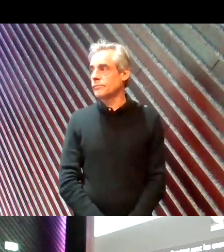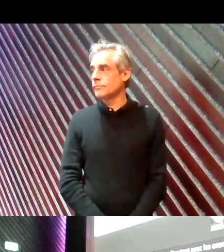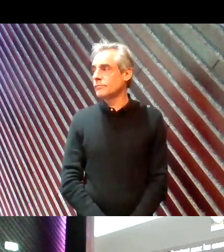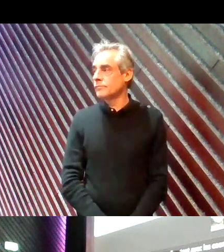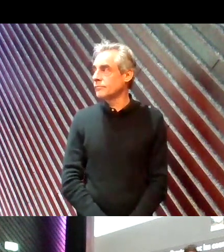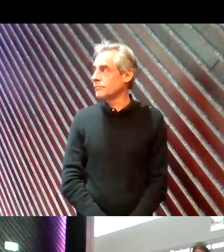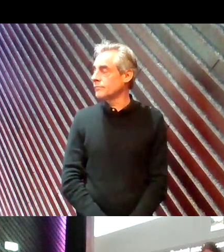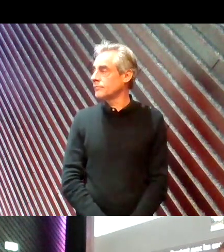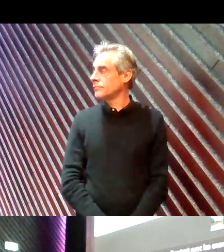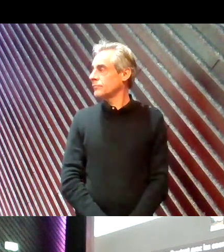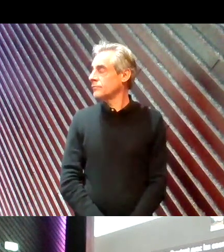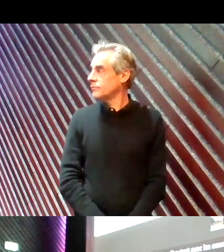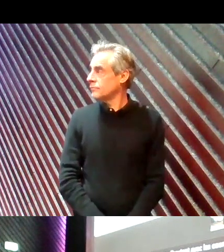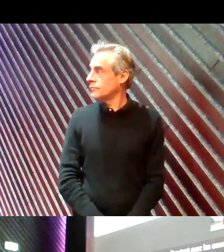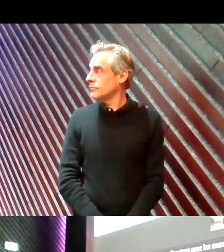Effectivement.